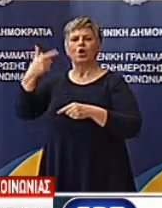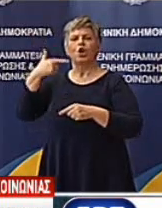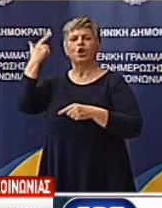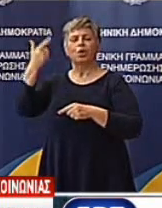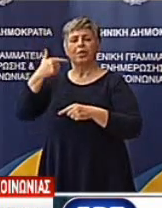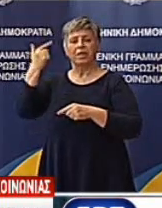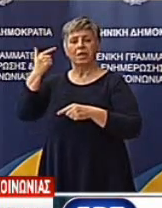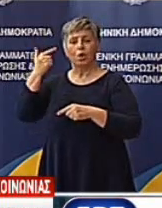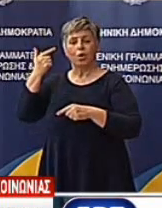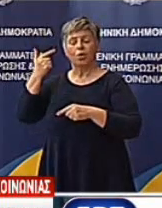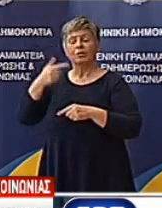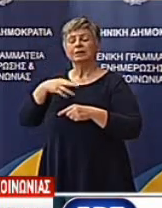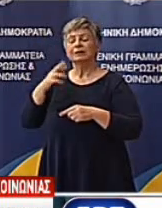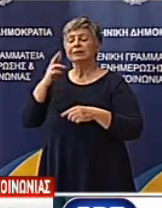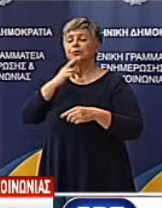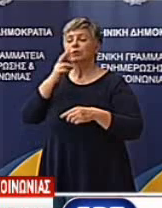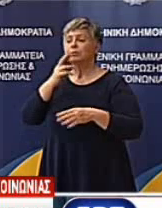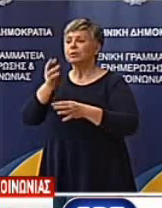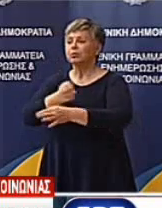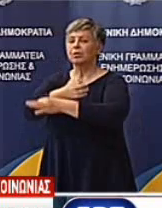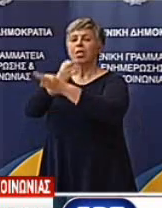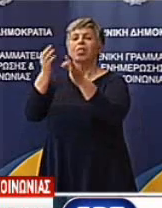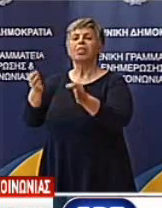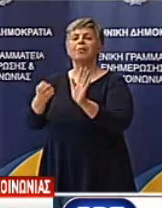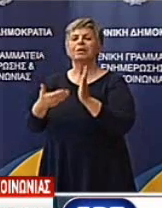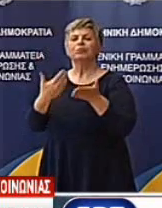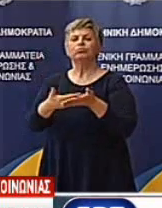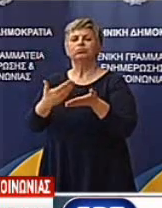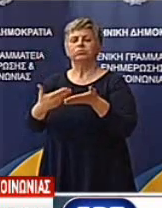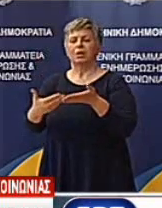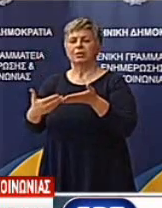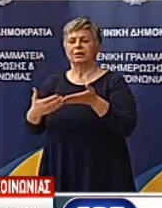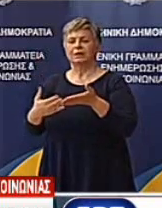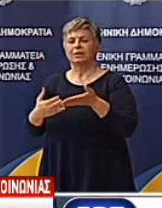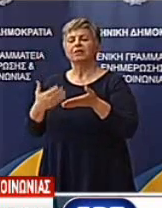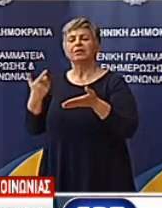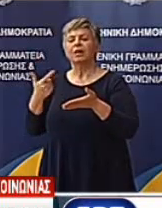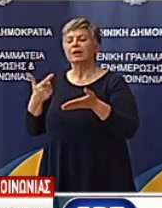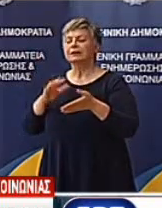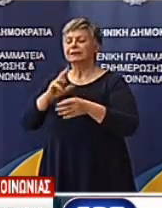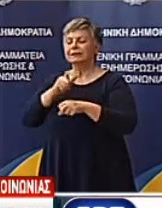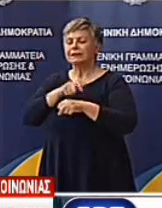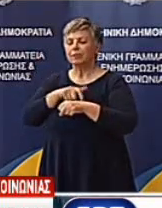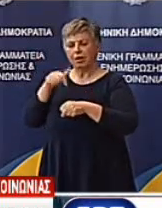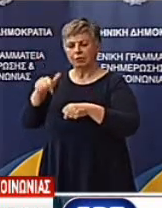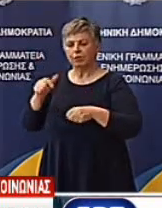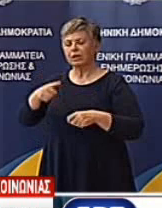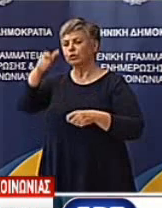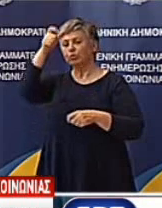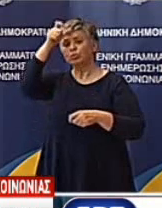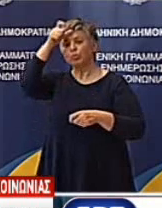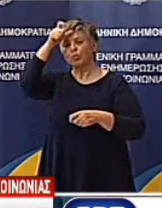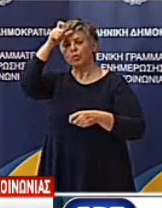στοιχεία ενώπιον του κυρίου Νταβούτογλου, βάσει των οποίων ενδέχεται να εμφανίζεται